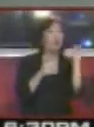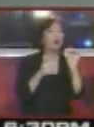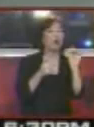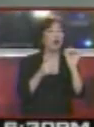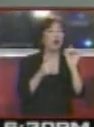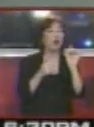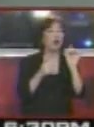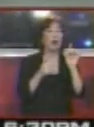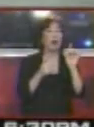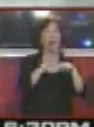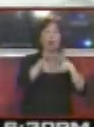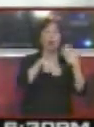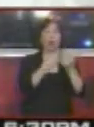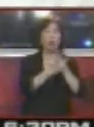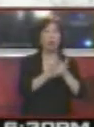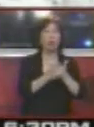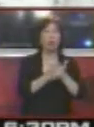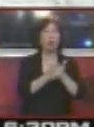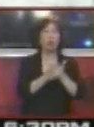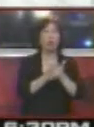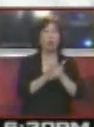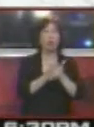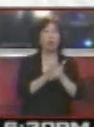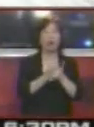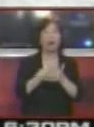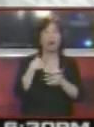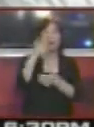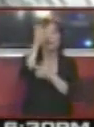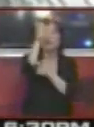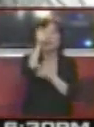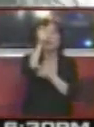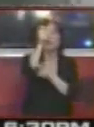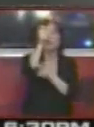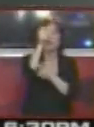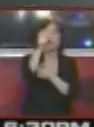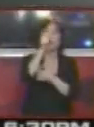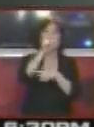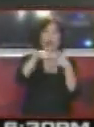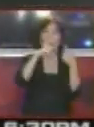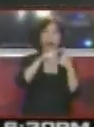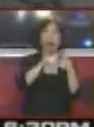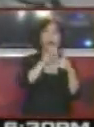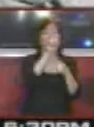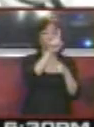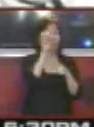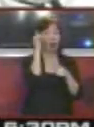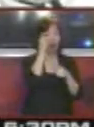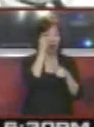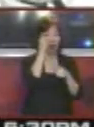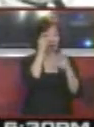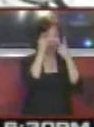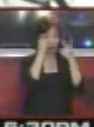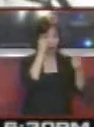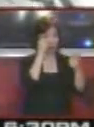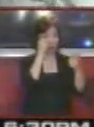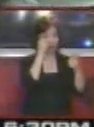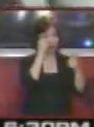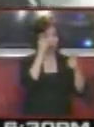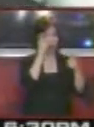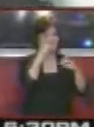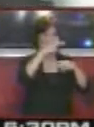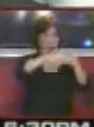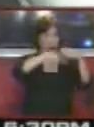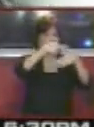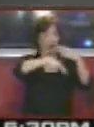bawat sensor sa loob nito. Bit-bit niya ang flashlight at plais. Nang makita niya ang isa sa mga camera, kumuha siya ng tape at tinangka